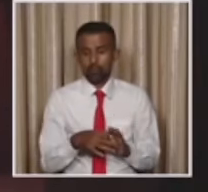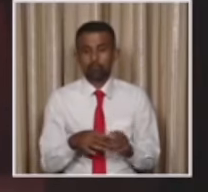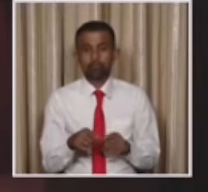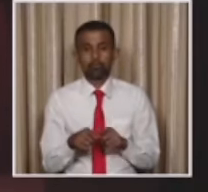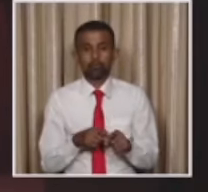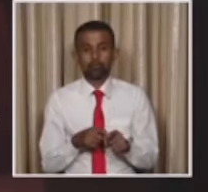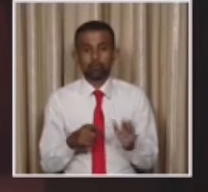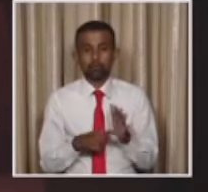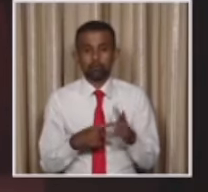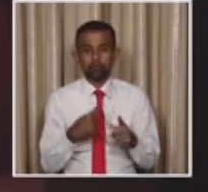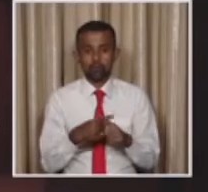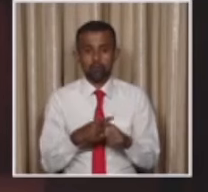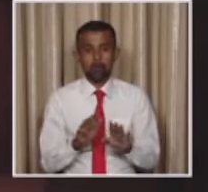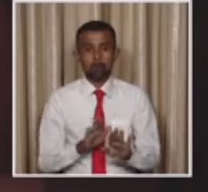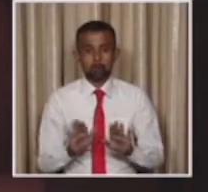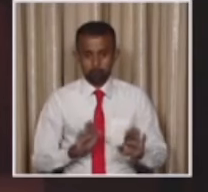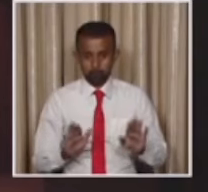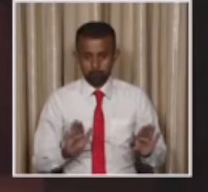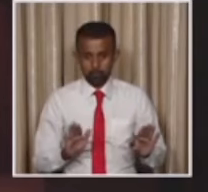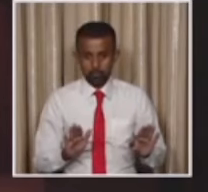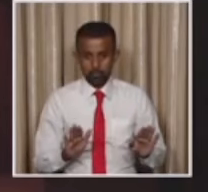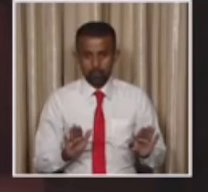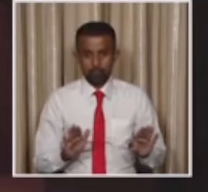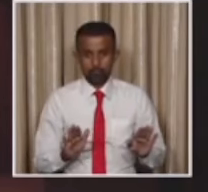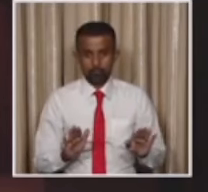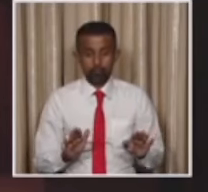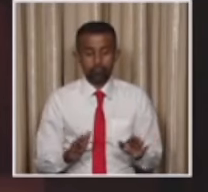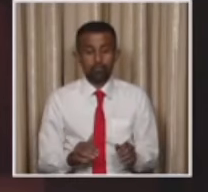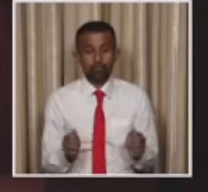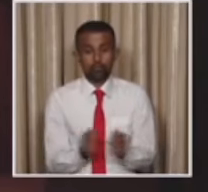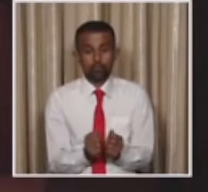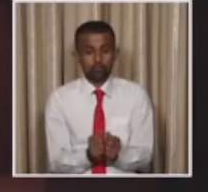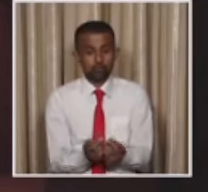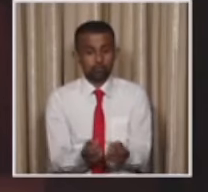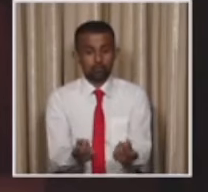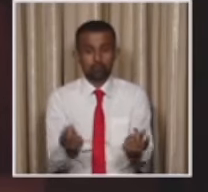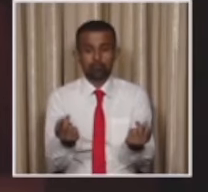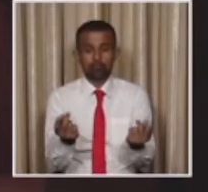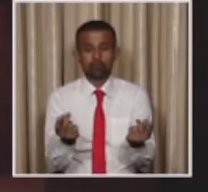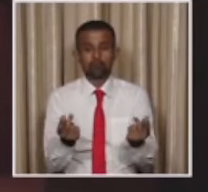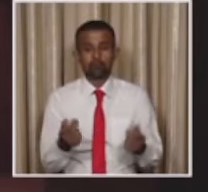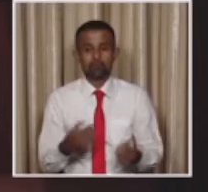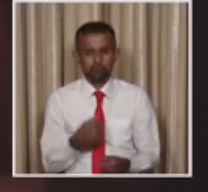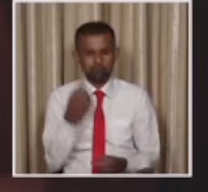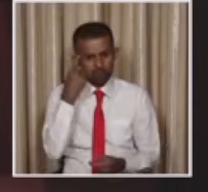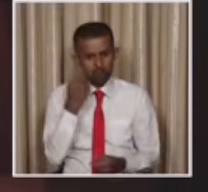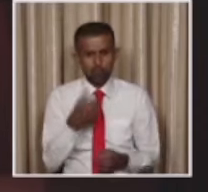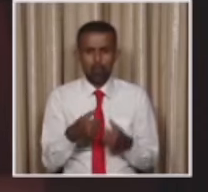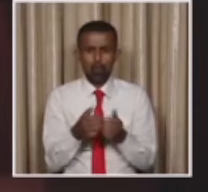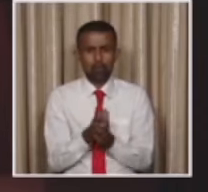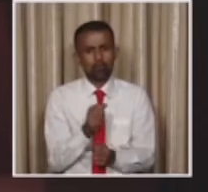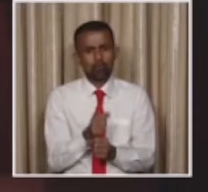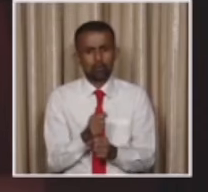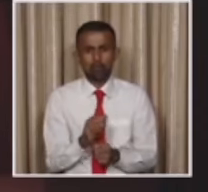වගේම බදු පරිපාලනය ටැක්ස් ඇඩ්මිනිස්ට්‍රේෂන් එක මේට වැඩිය කාර්යක්ෂම කිරීමක්. ඉතින් අපි දන්නවා කවුරු ආණ්ඩුවේ